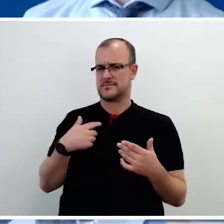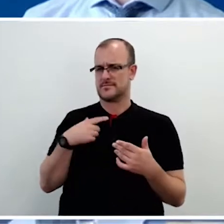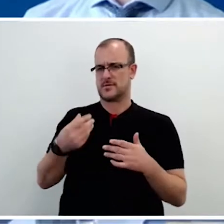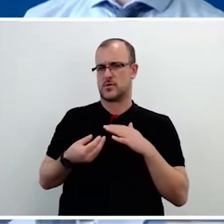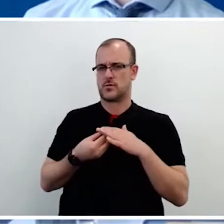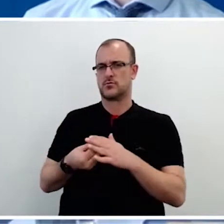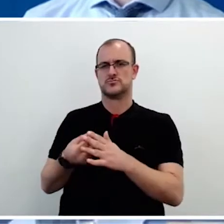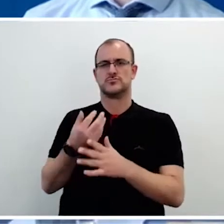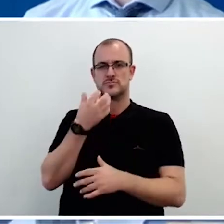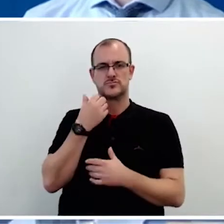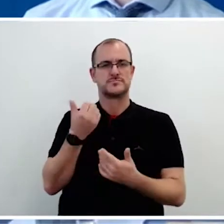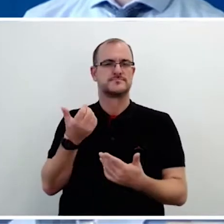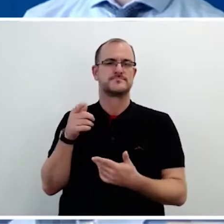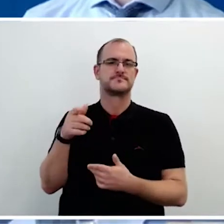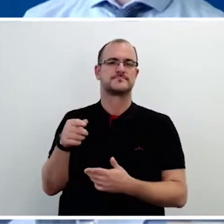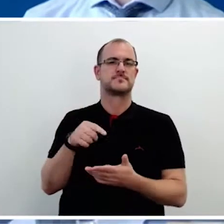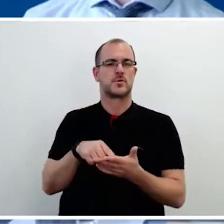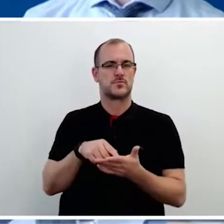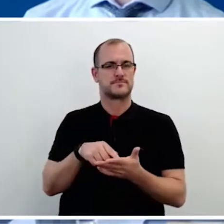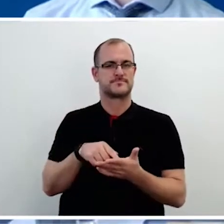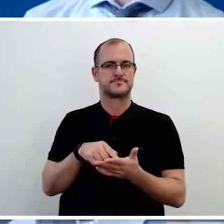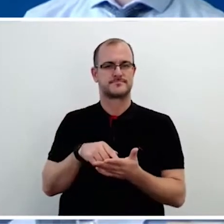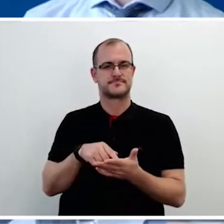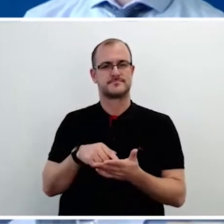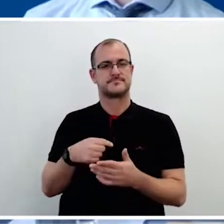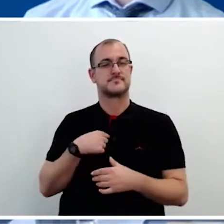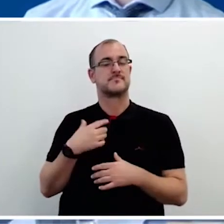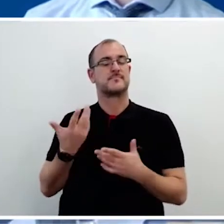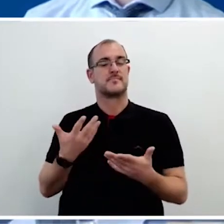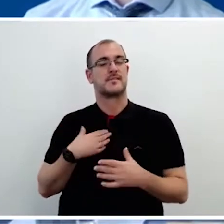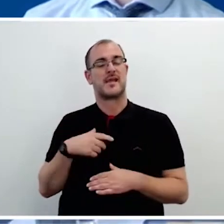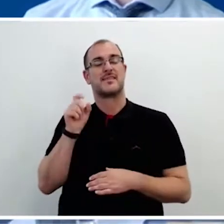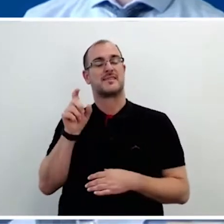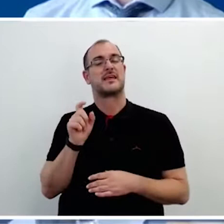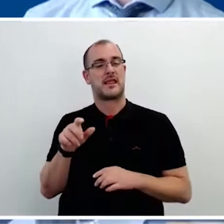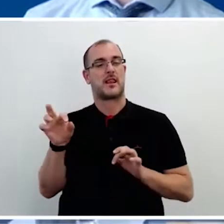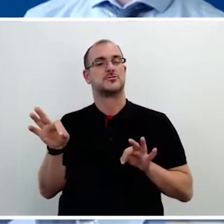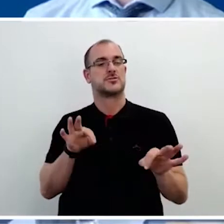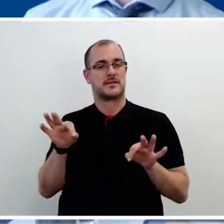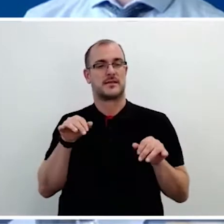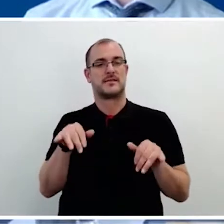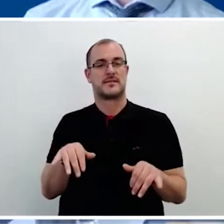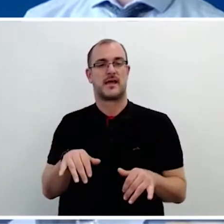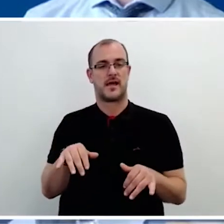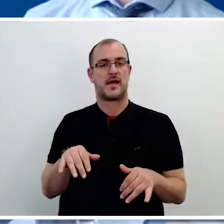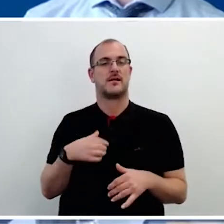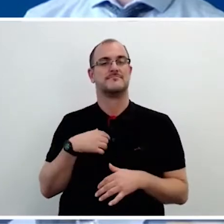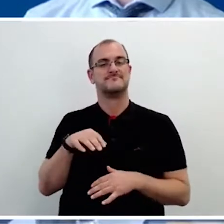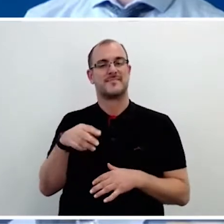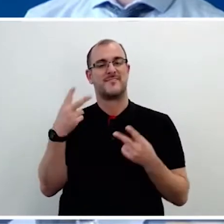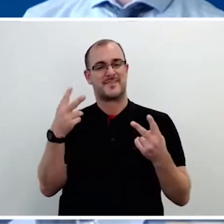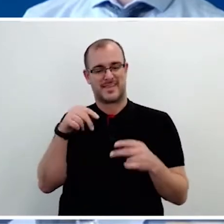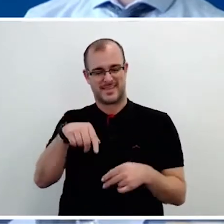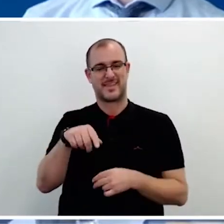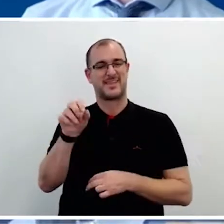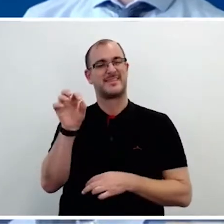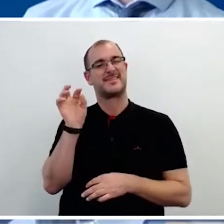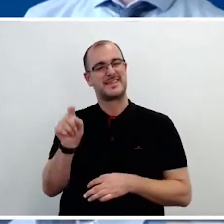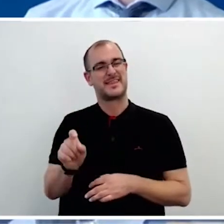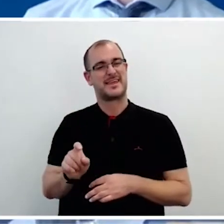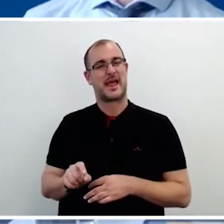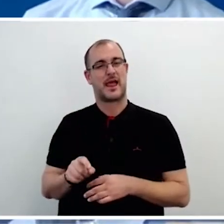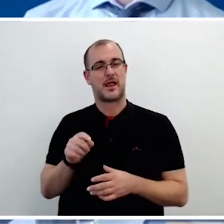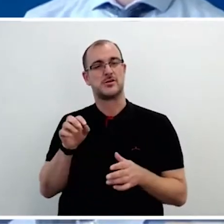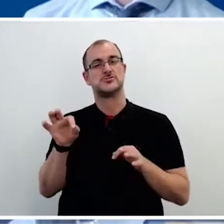unterstützen wollen, weil wir haben eine Digitalstrategie und im Zentrum dieser